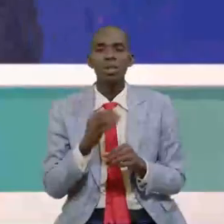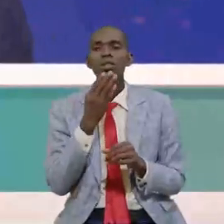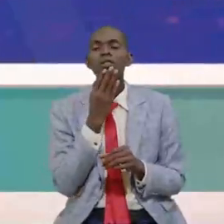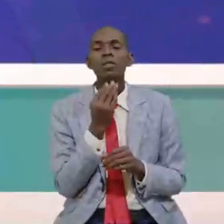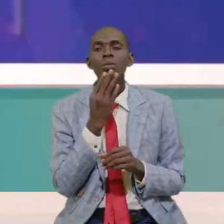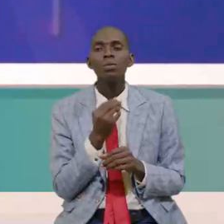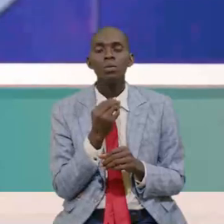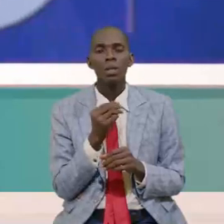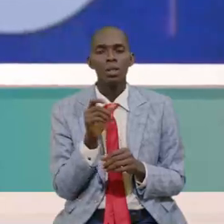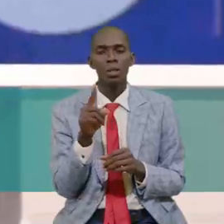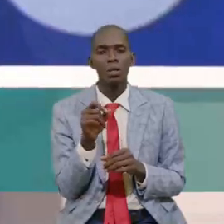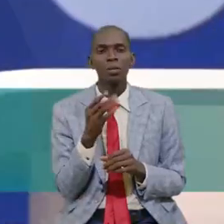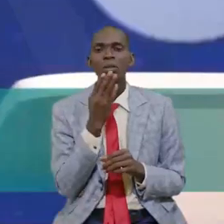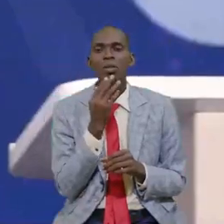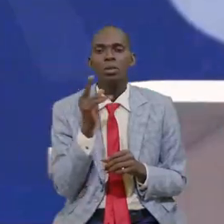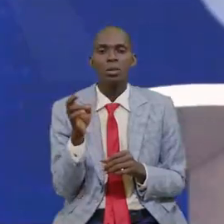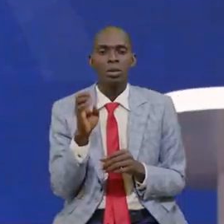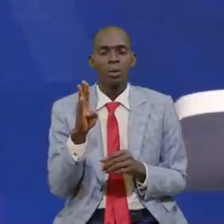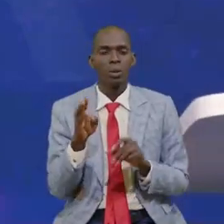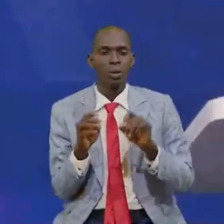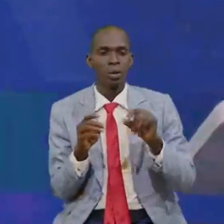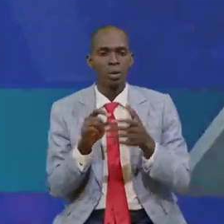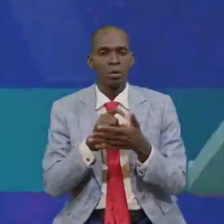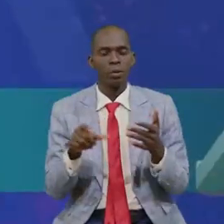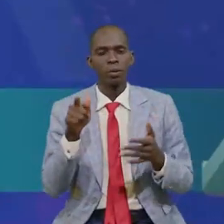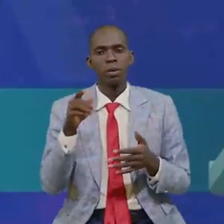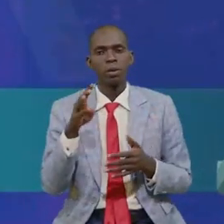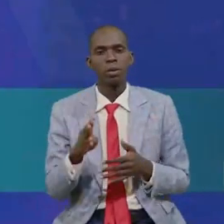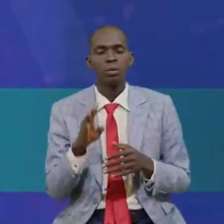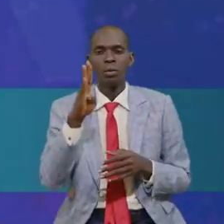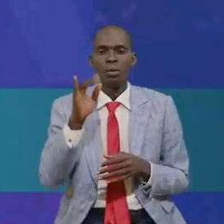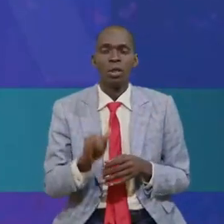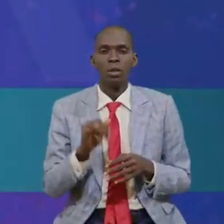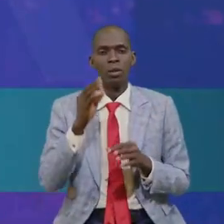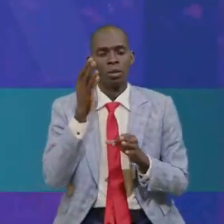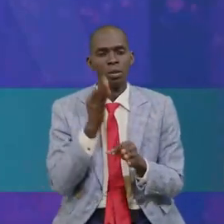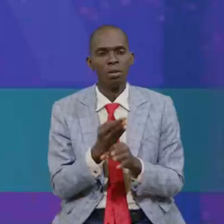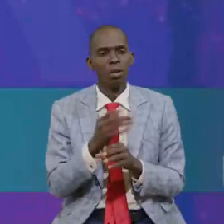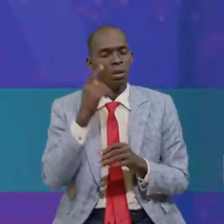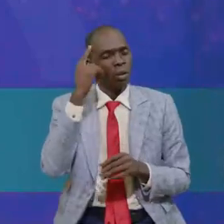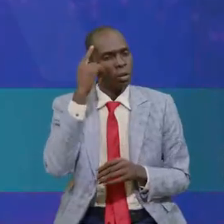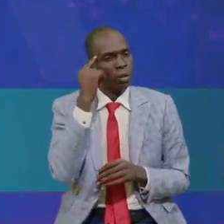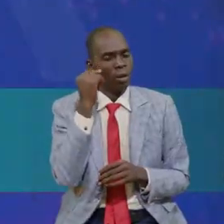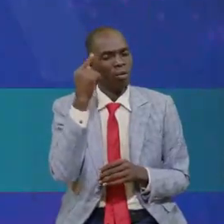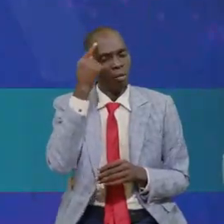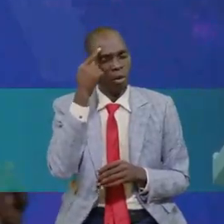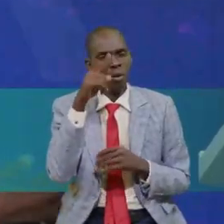chapitre 11, lisons à partir du verset 24. C'est par la foi que Moïse pensait à